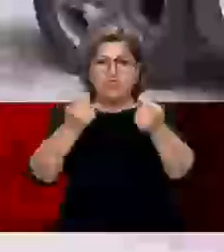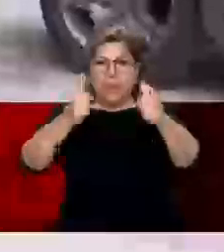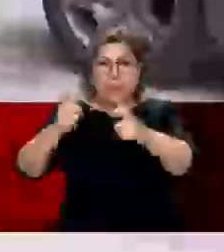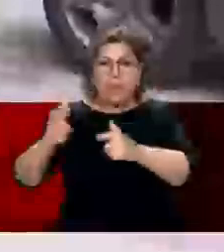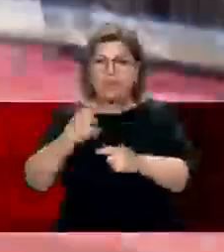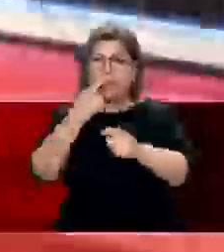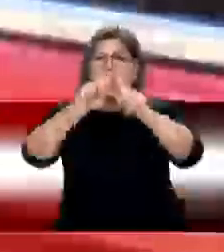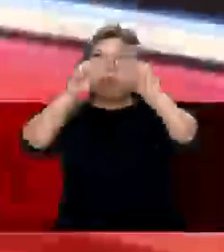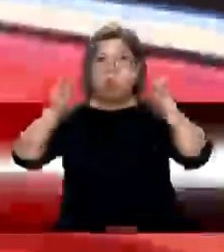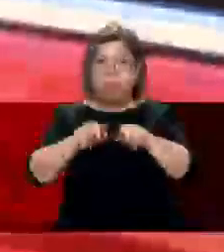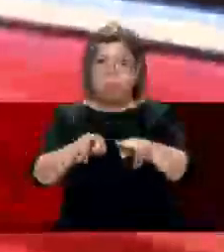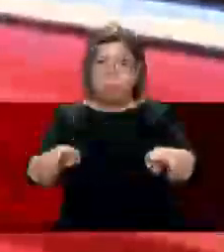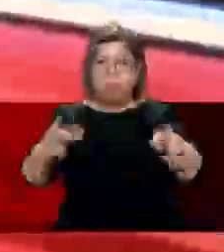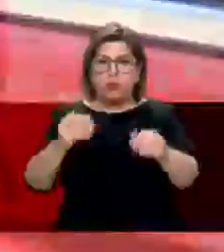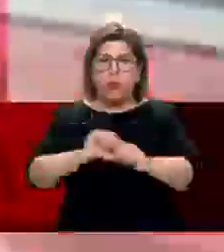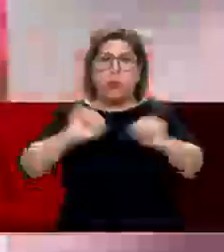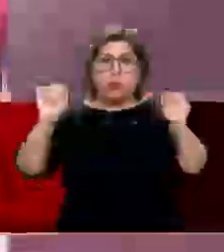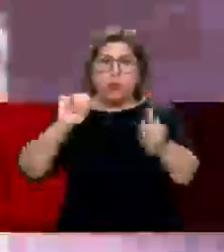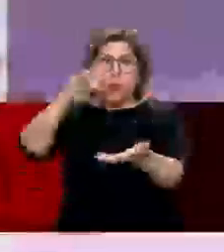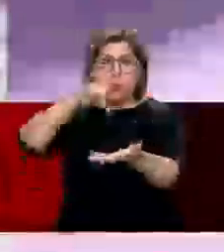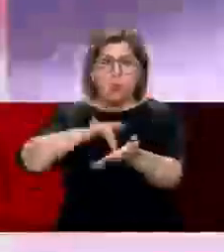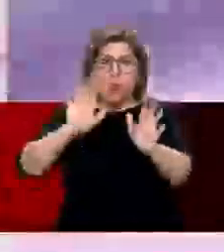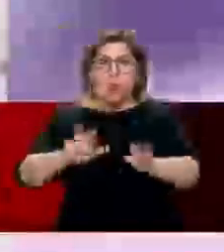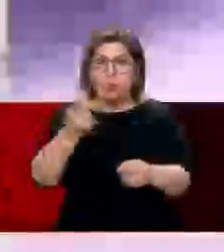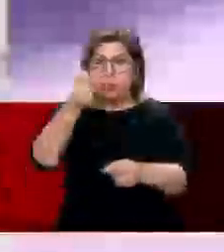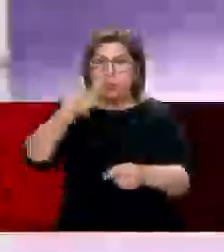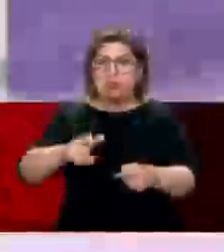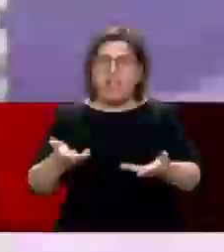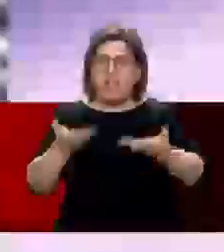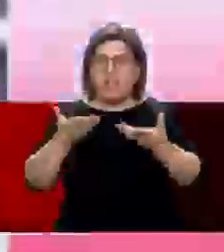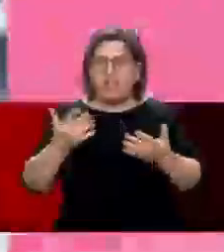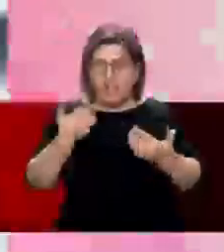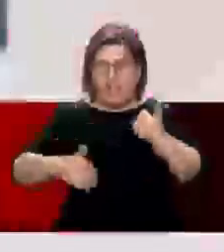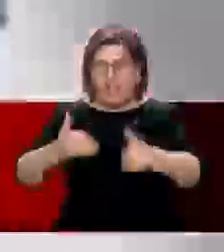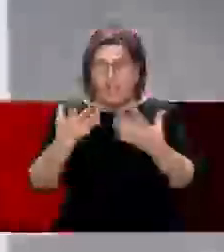camları tuzla buz oldu. Neyse ki patlamanın ortasında kalan işçi hafif yaralı kurtuldu.